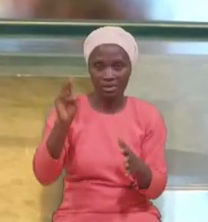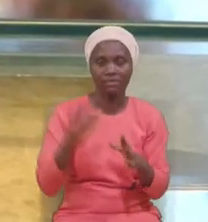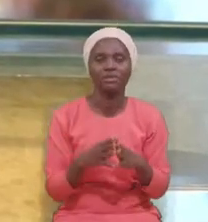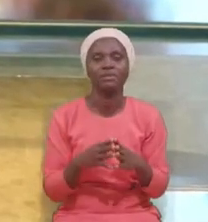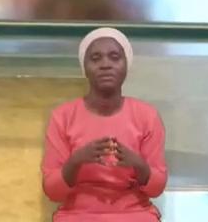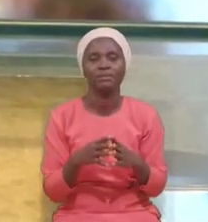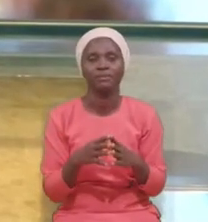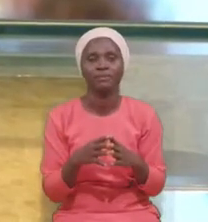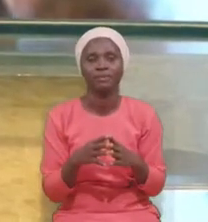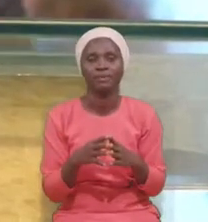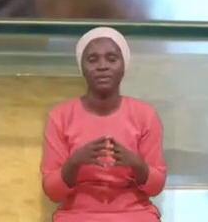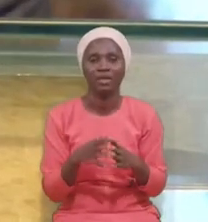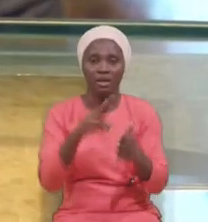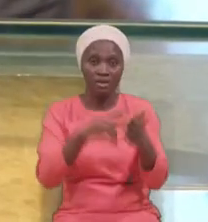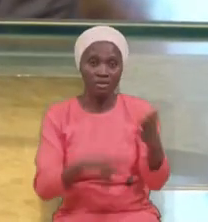Luc 17,